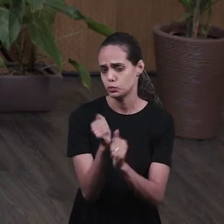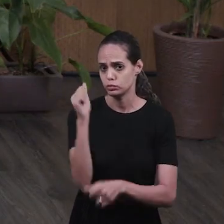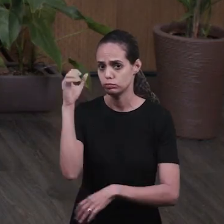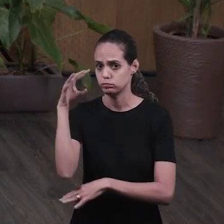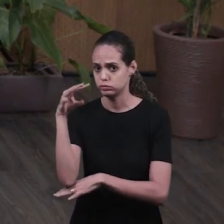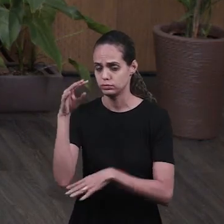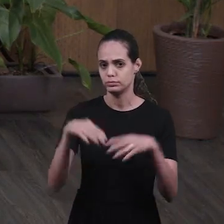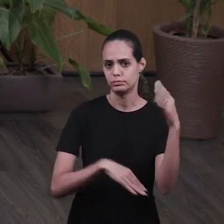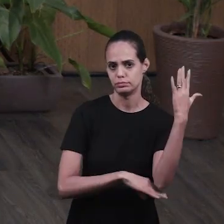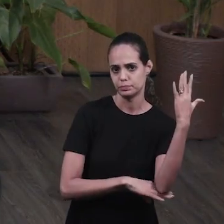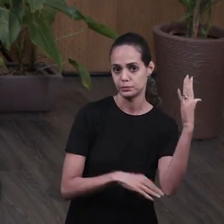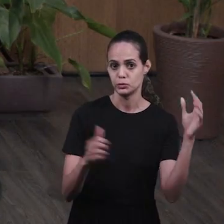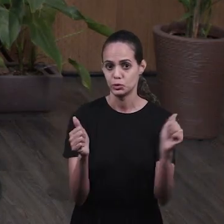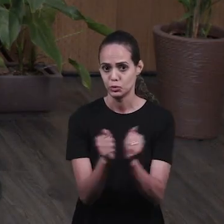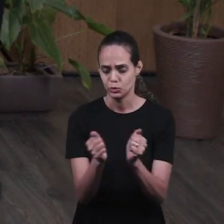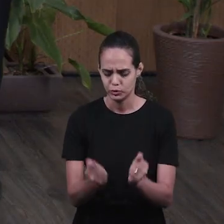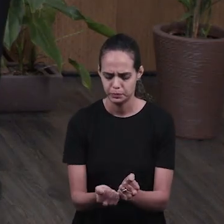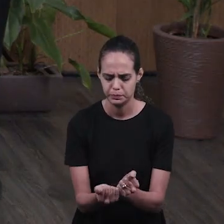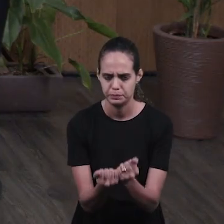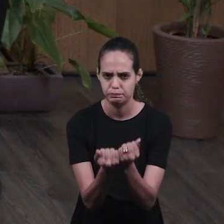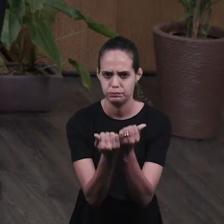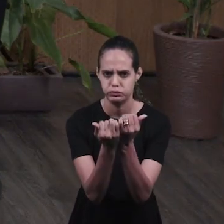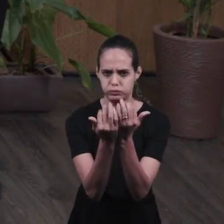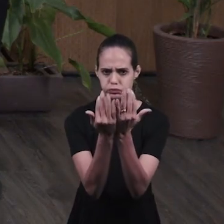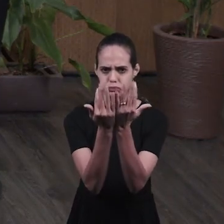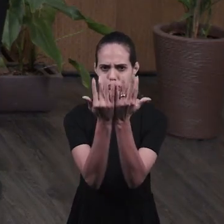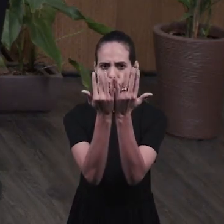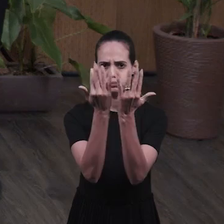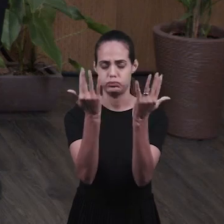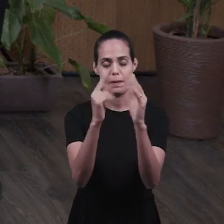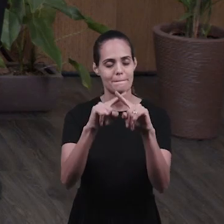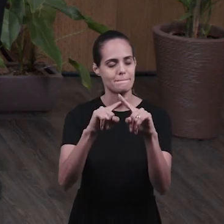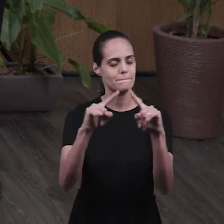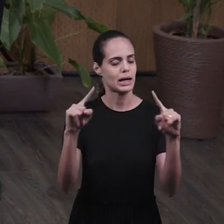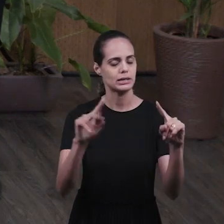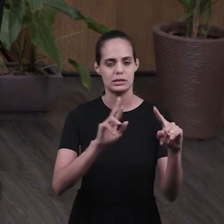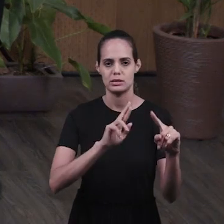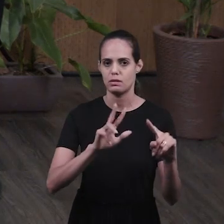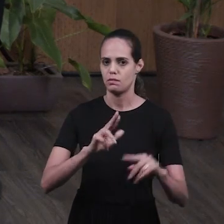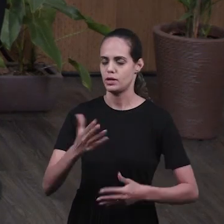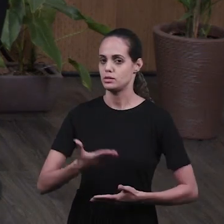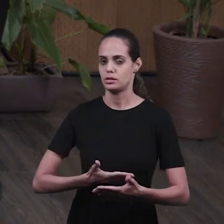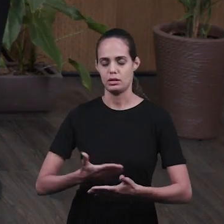message, mais ce n'est pas du blé. Vous avez reçu une bénédiction,